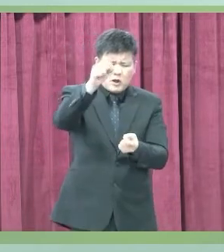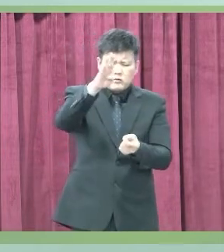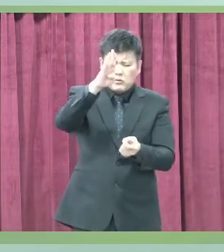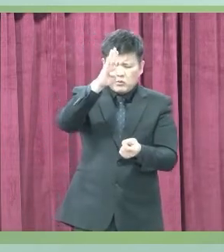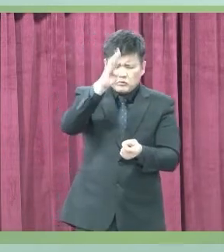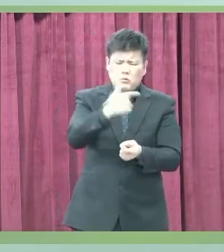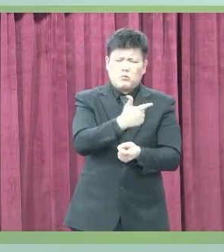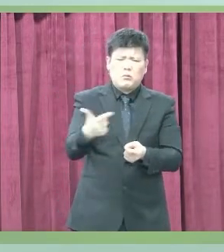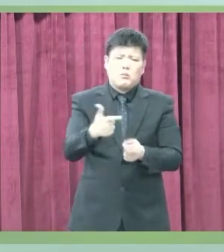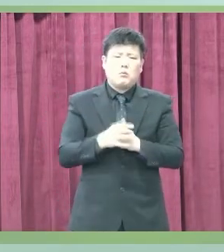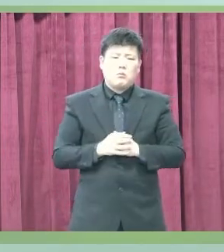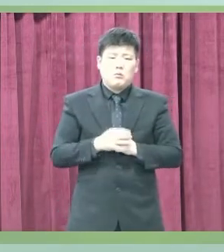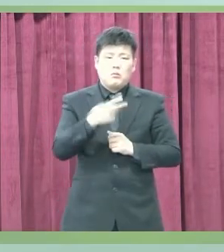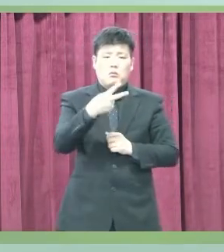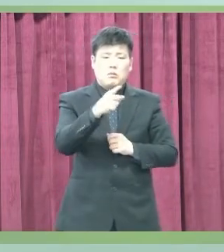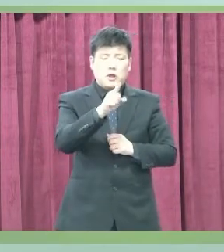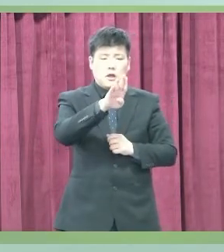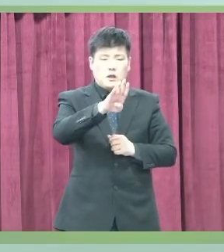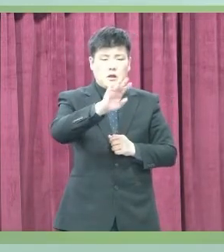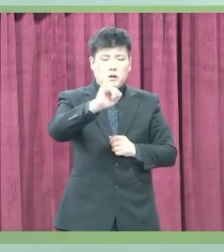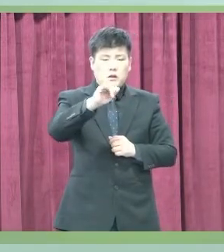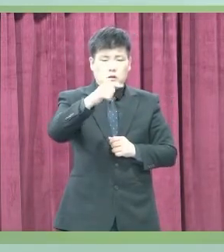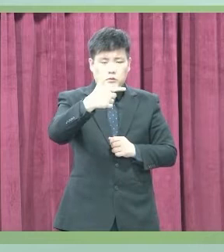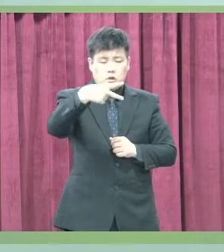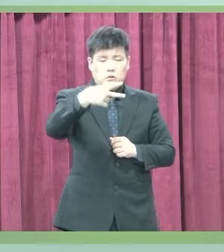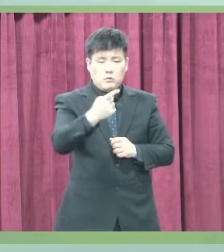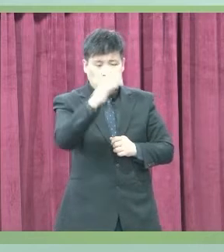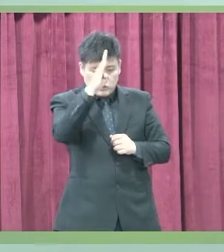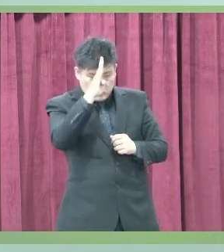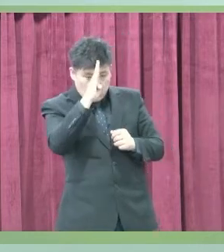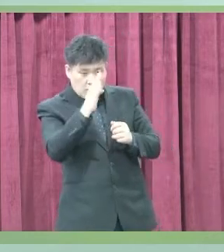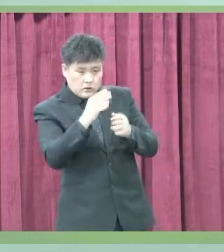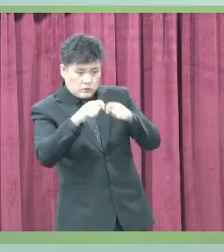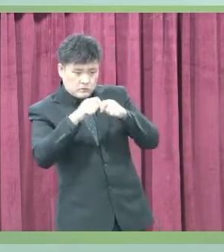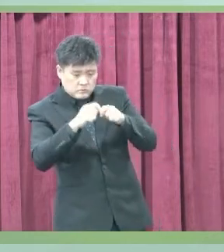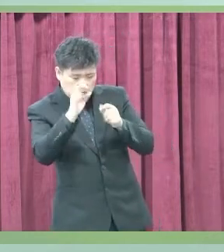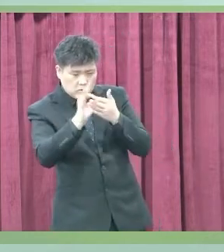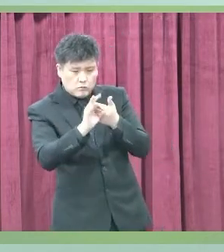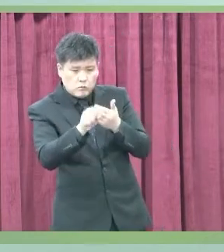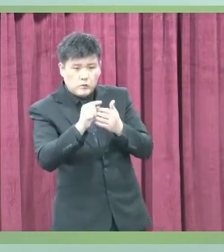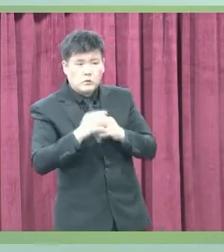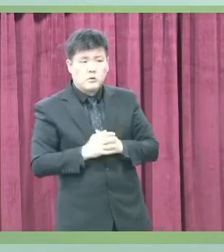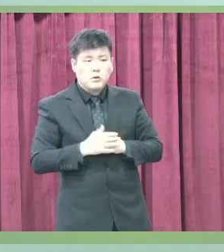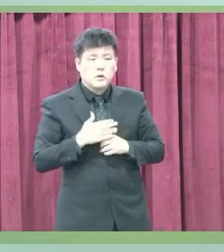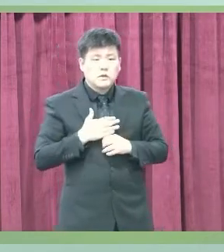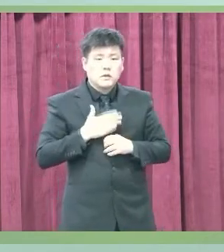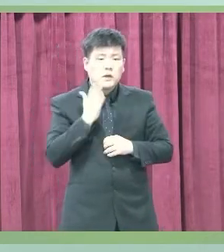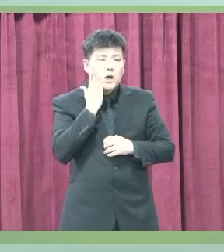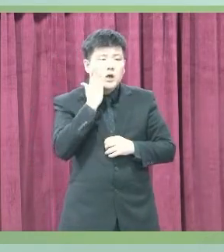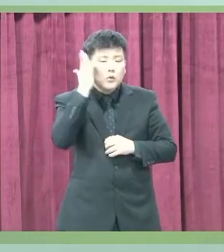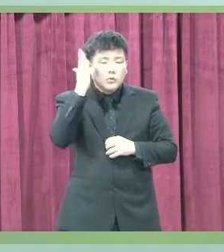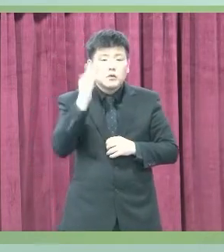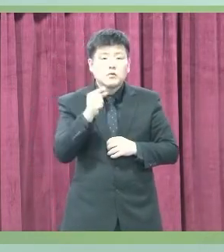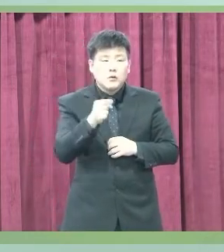있고요. 다빈도 질환을 질환별로 보면은 이제 약간 제가 녹색으로 좀 칠해놓은